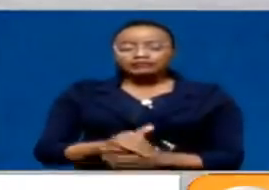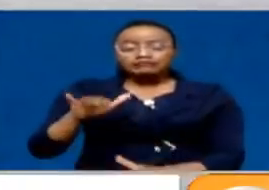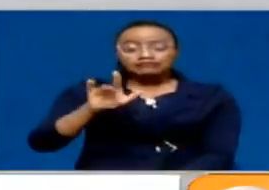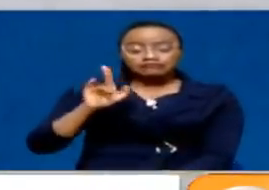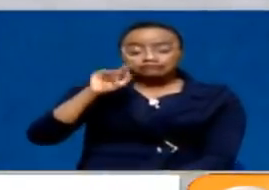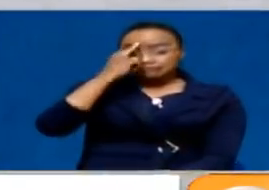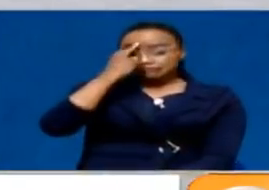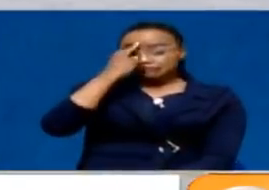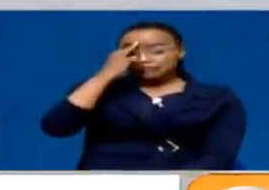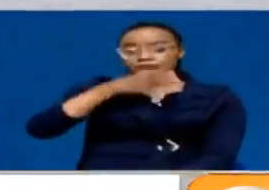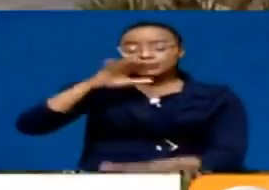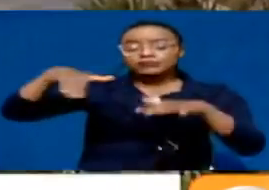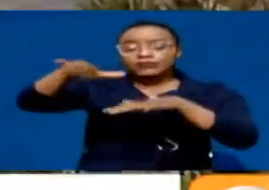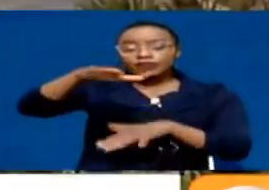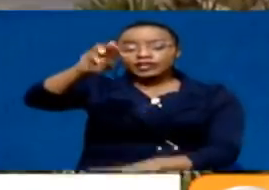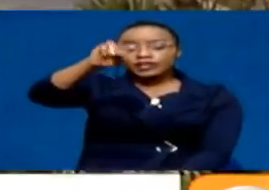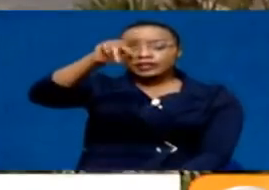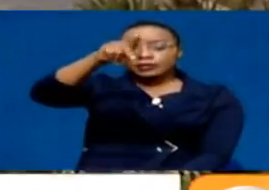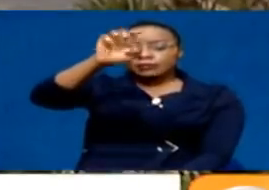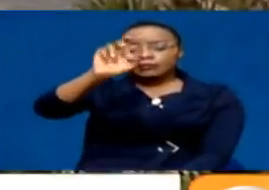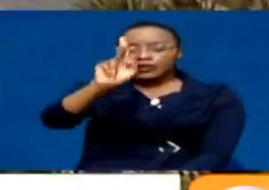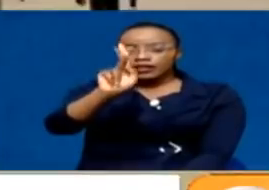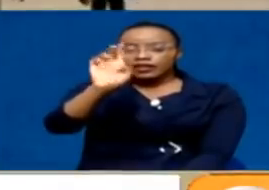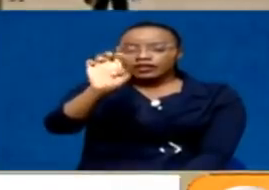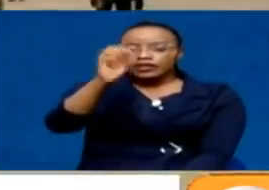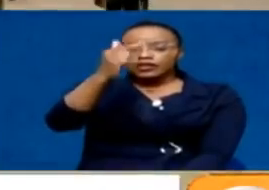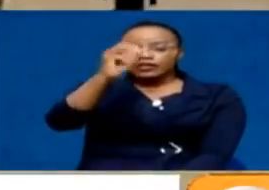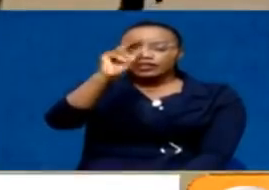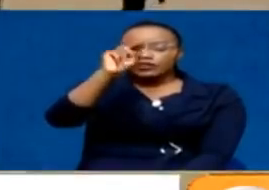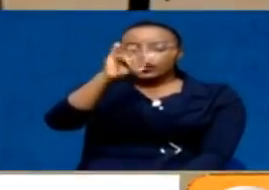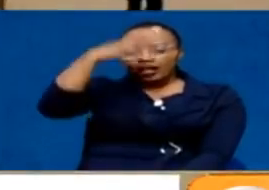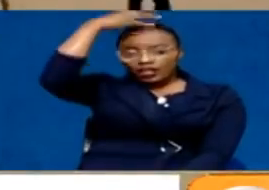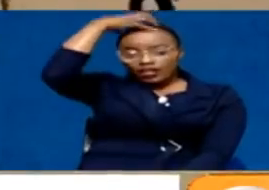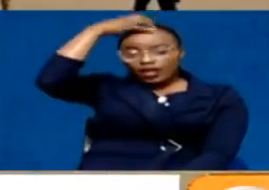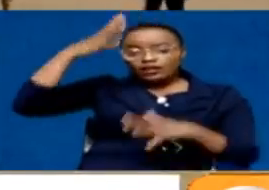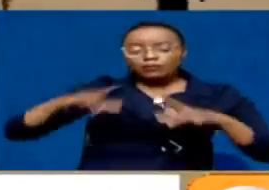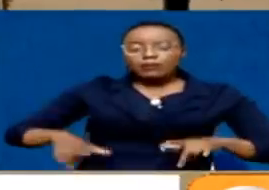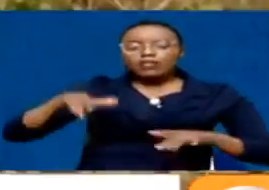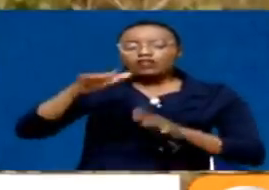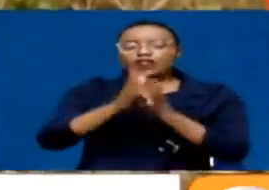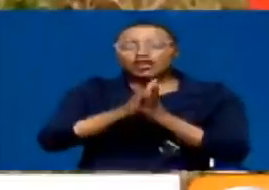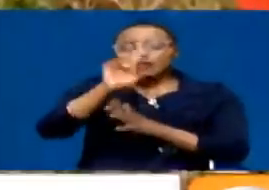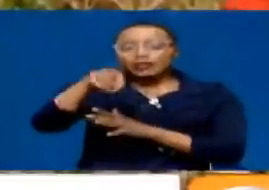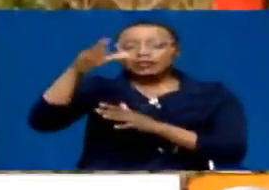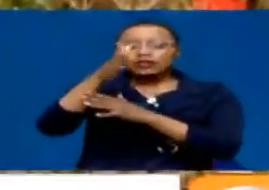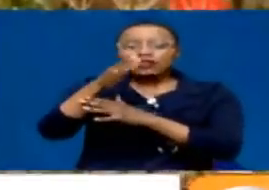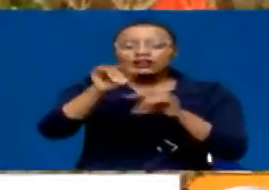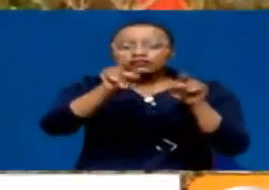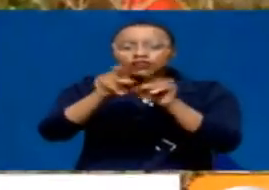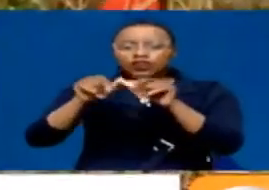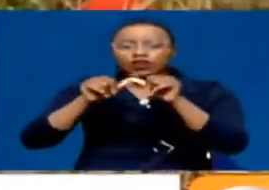Katika ufuo wa bahari Hindi eneo la Mpeketoni, kaunti ya Lamu, wakaazi na hata wavuvi wako